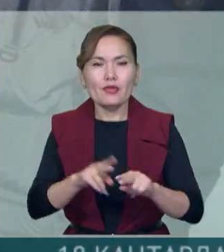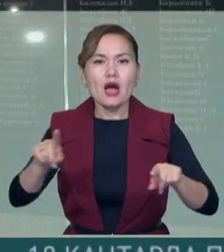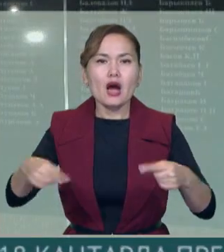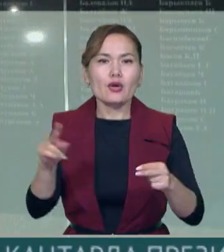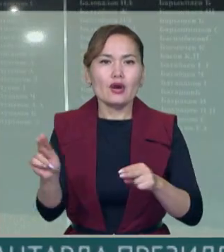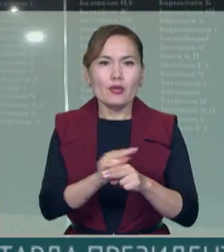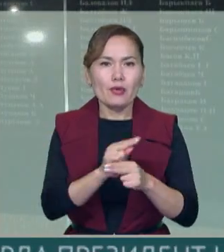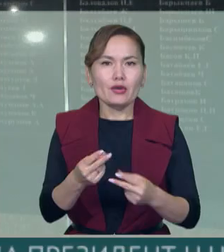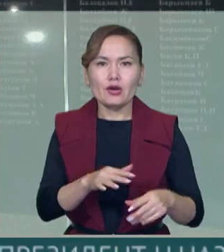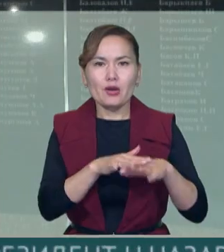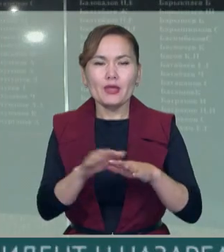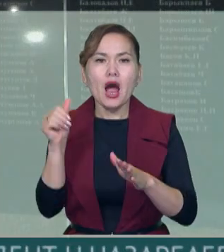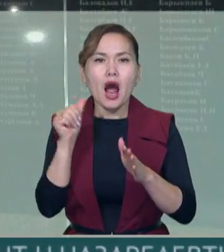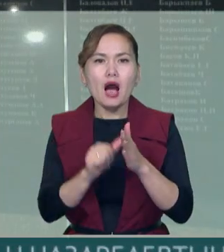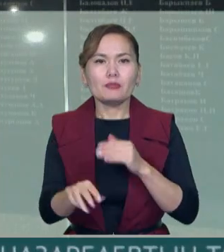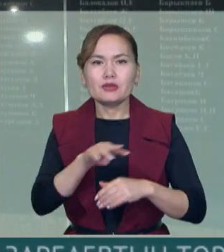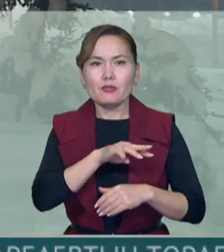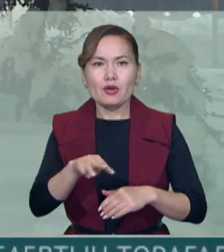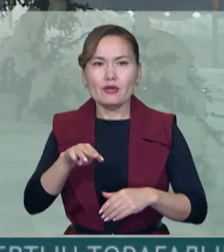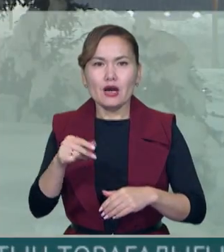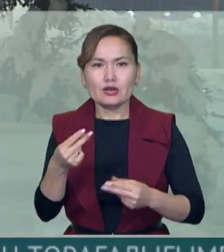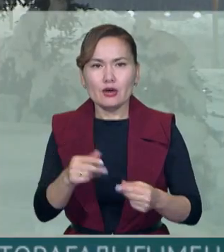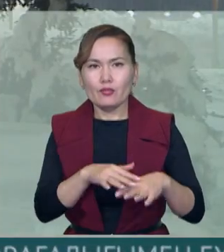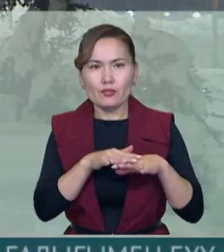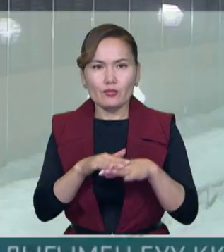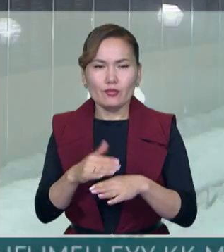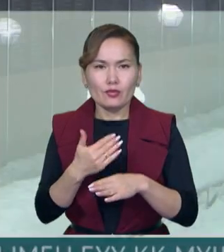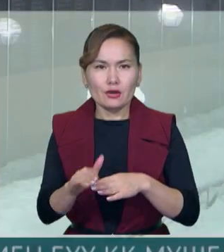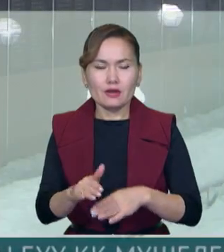жаңғыртуға бюджеттен 60 миллион теңге бөлінген.